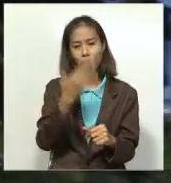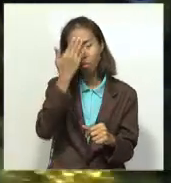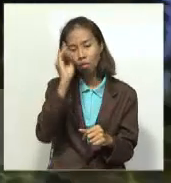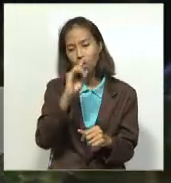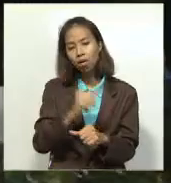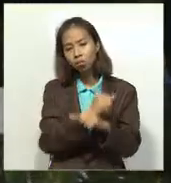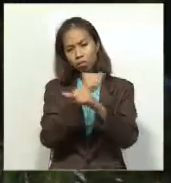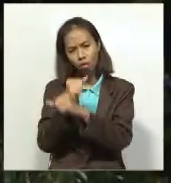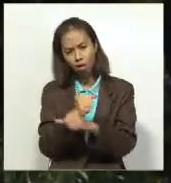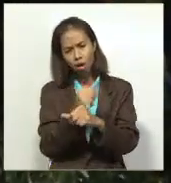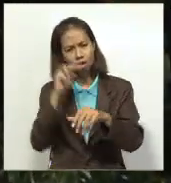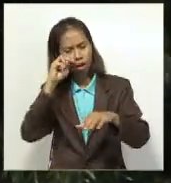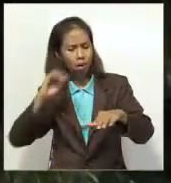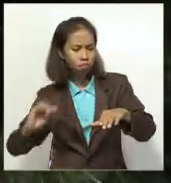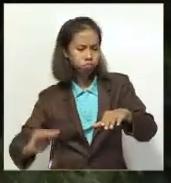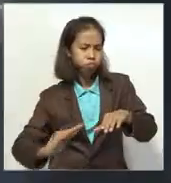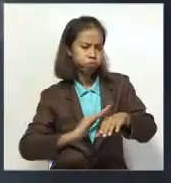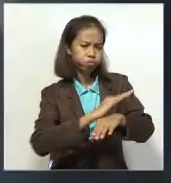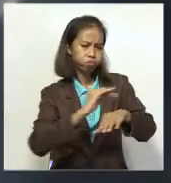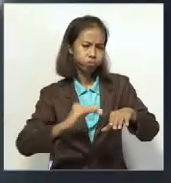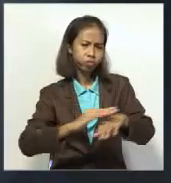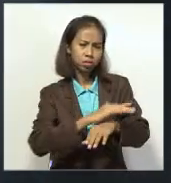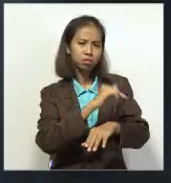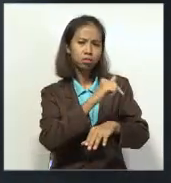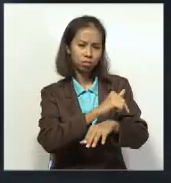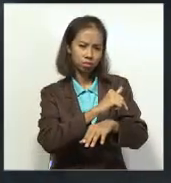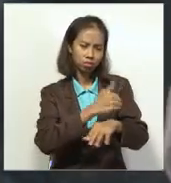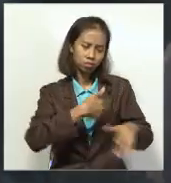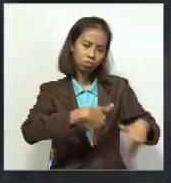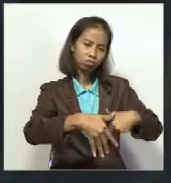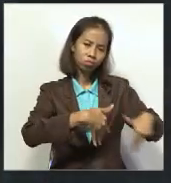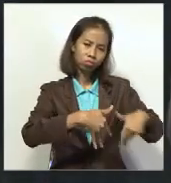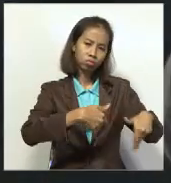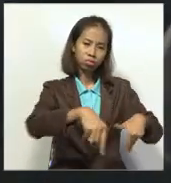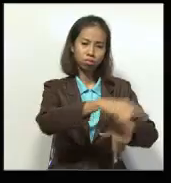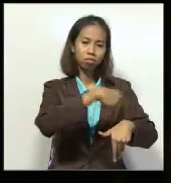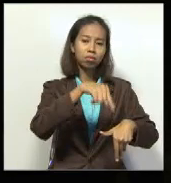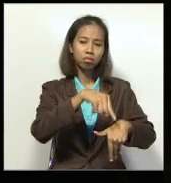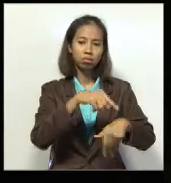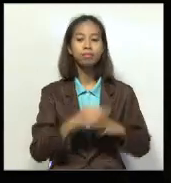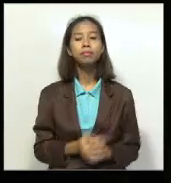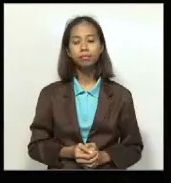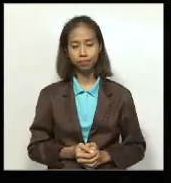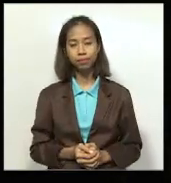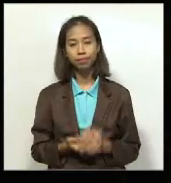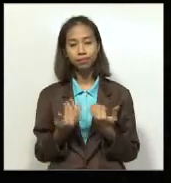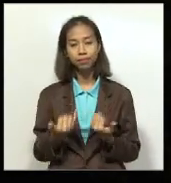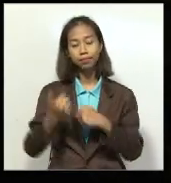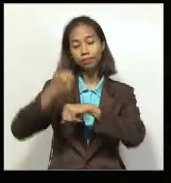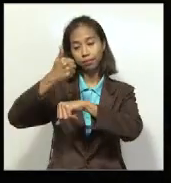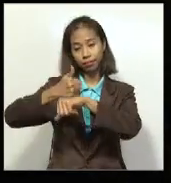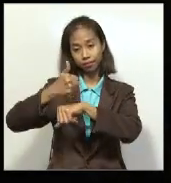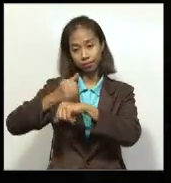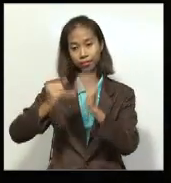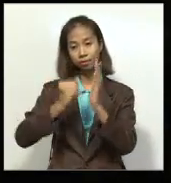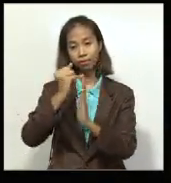พื่อป้องกันน้ำโขงไหลย้อนตามท่อระบายน้ำเข้าท่วมพื้นที่ชุมชนชั้นในค่ะซึ่งท่านผู้ว่าบึงกาฬ